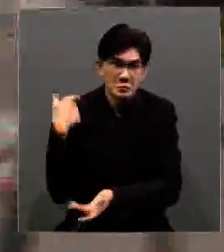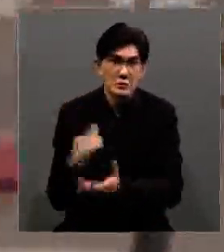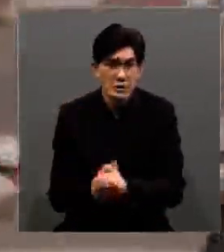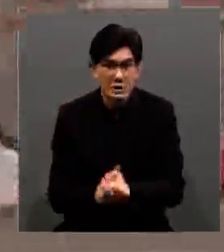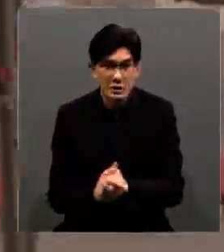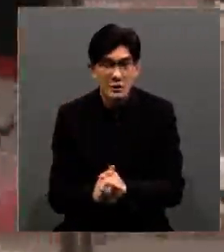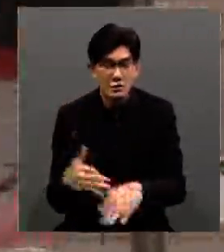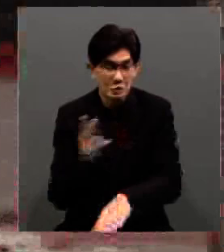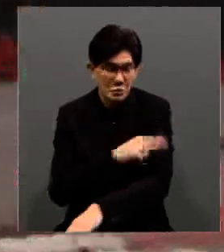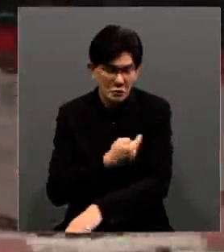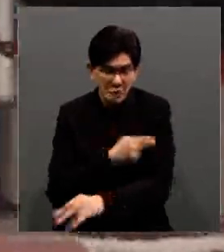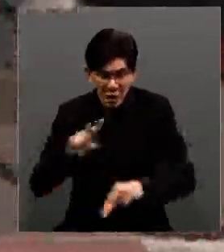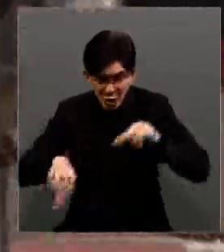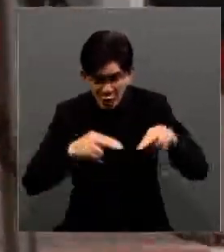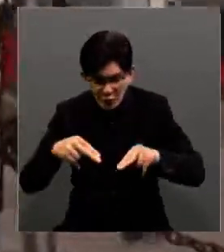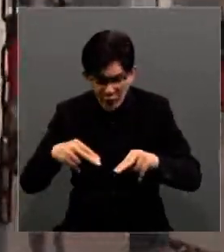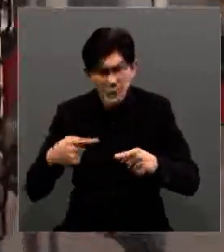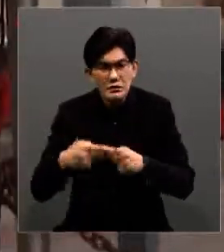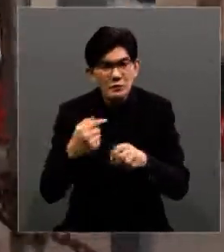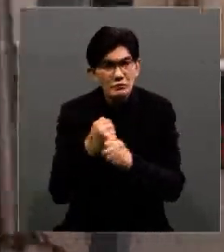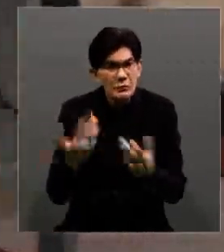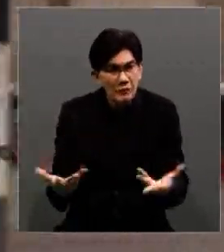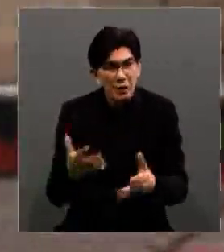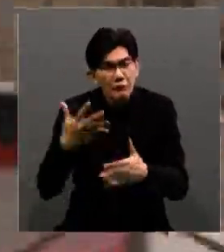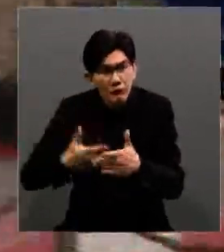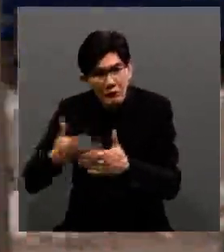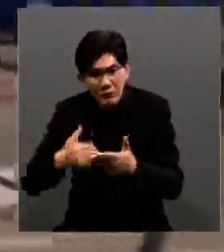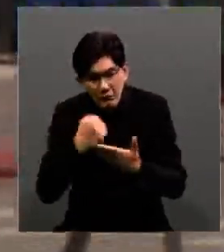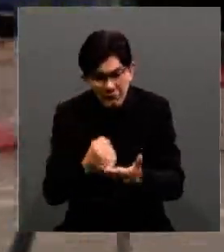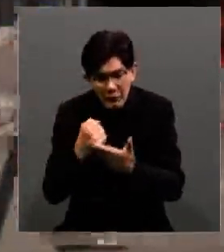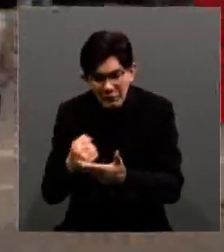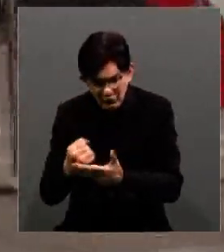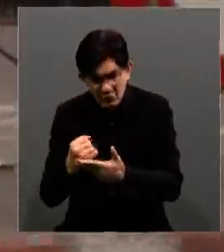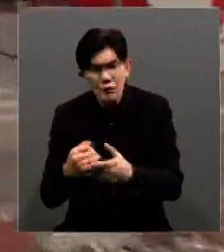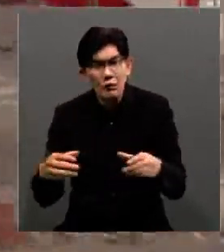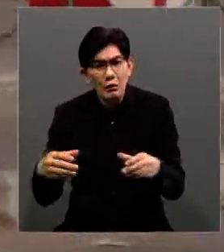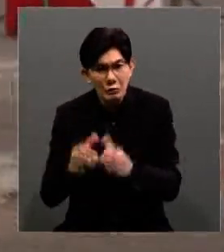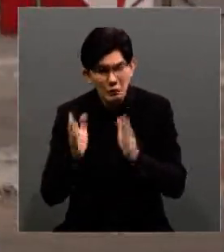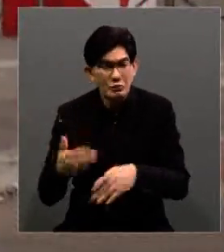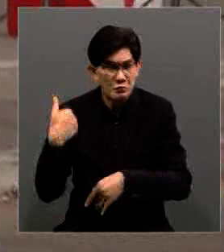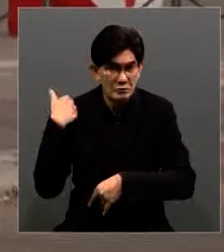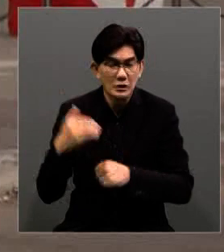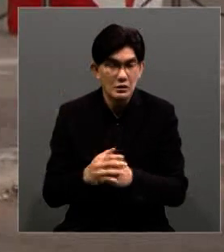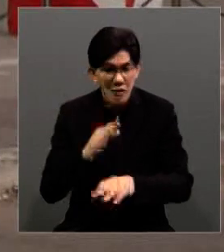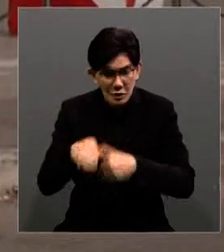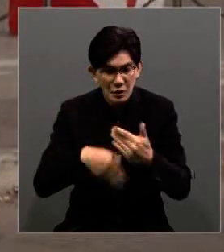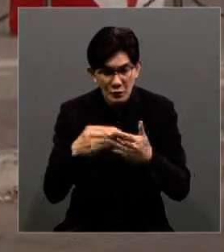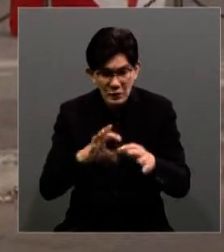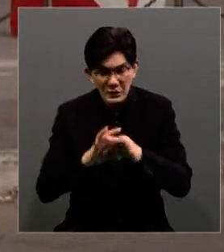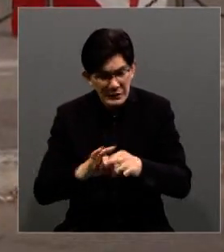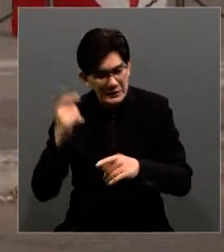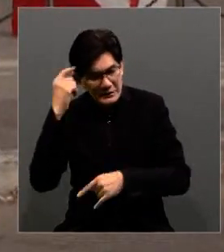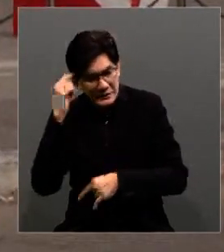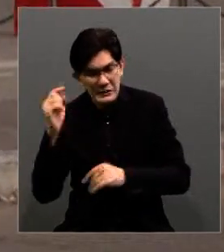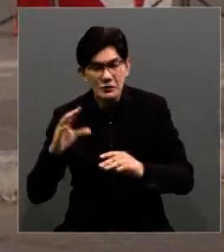อย่างยิ่งต่อโรงพยาบาลจะดูแลคนเจ็บยังไงและเนี่ยจะเป็นอุปสรรคต่อการช่วยเหลือชาวปาเลสไตน์ึงได้ขอให้ทุกฝ่ายที่เกี่ยวเกี่ยวข้องเนี่ย